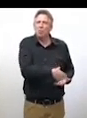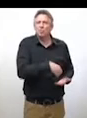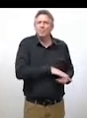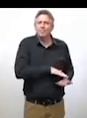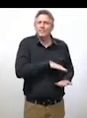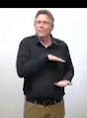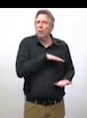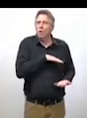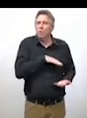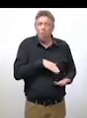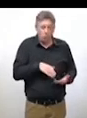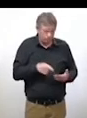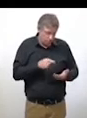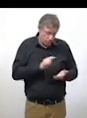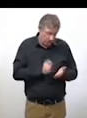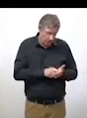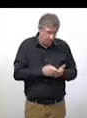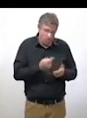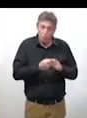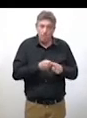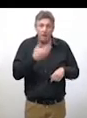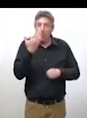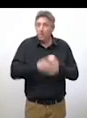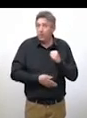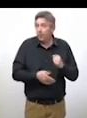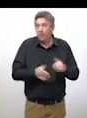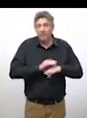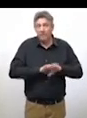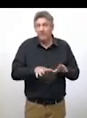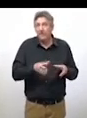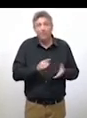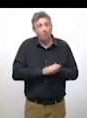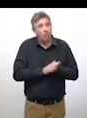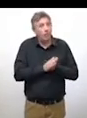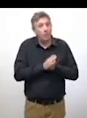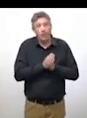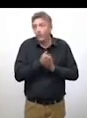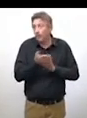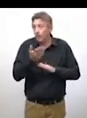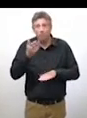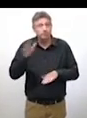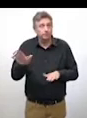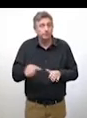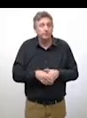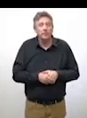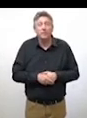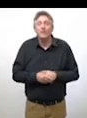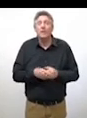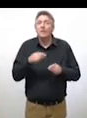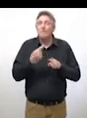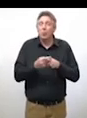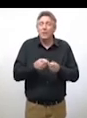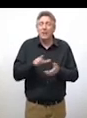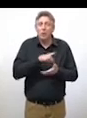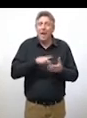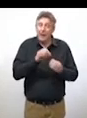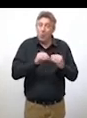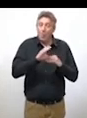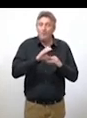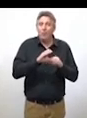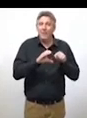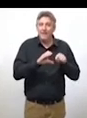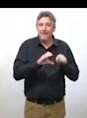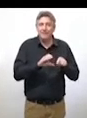logique assez chère à notre système économique actuel. Grâce aux monnaies locales complémentaires, donc, la monnaie redevient ce qu'elle aurait toujours